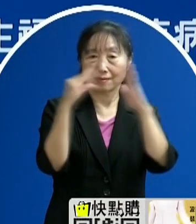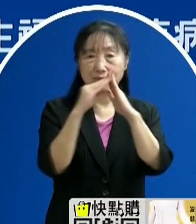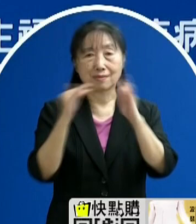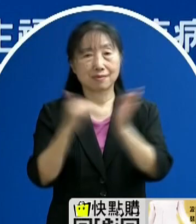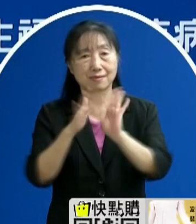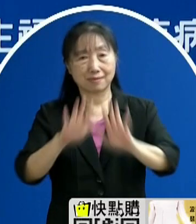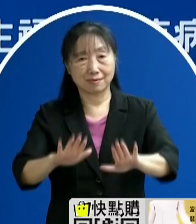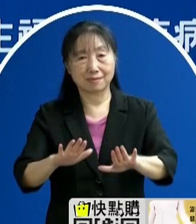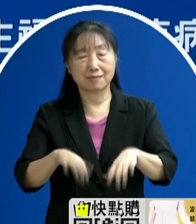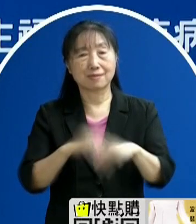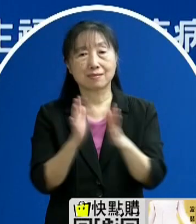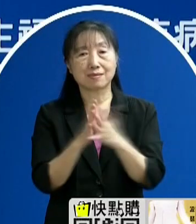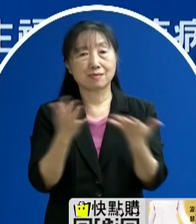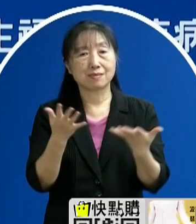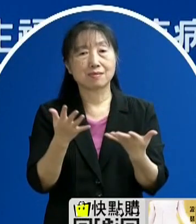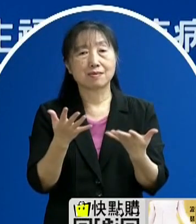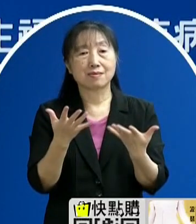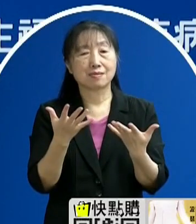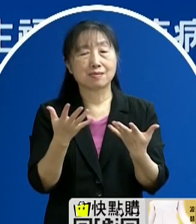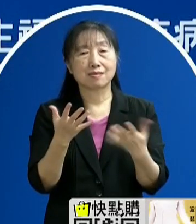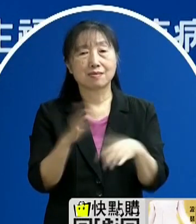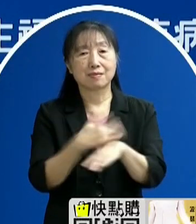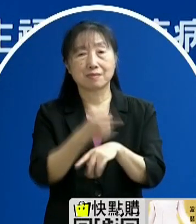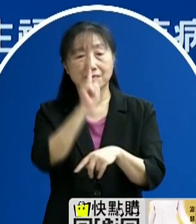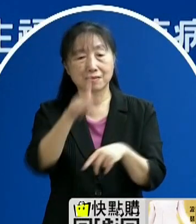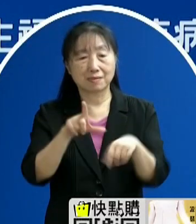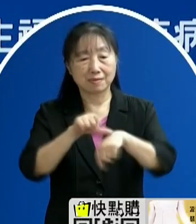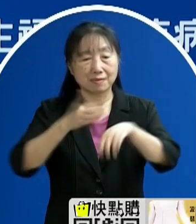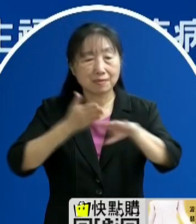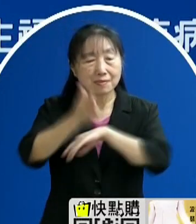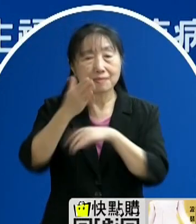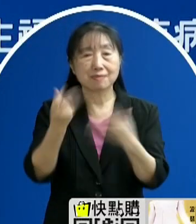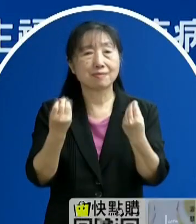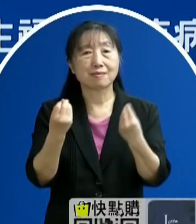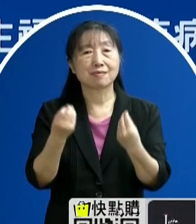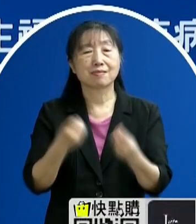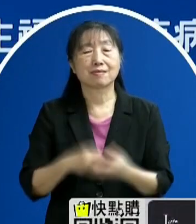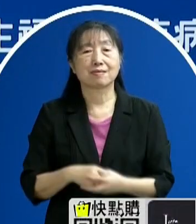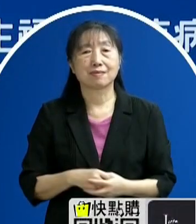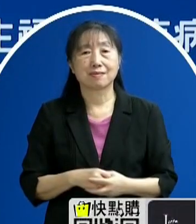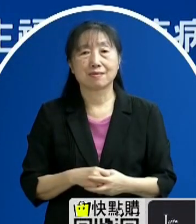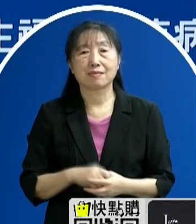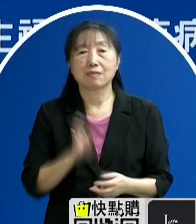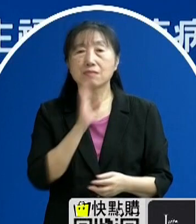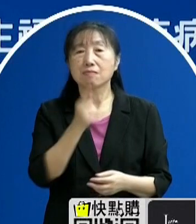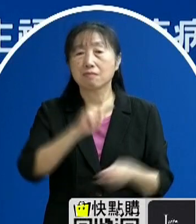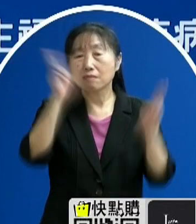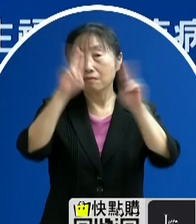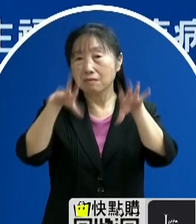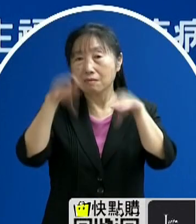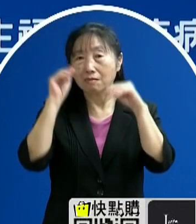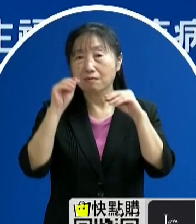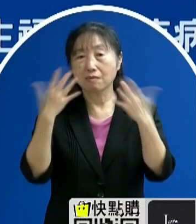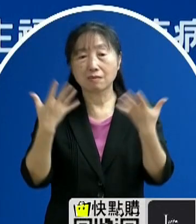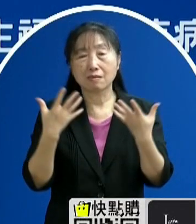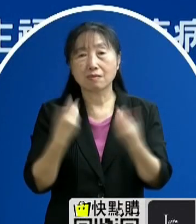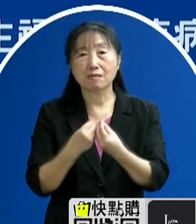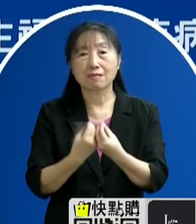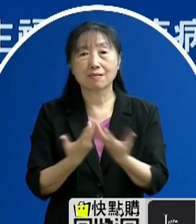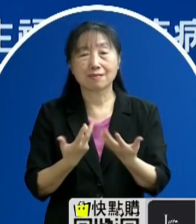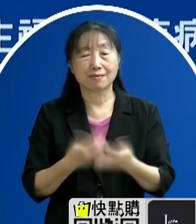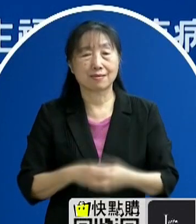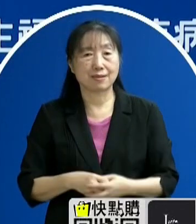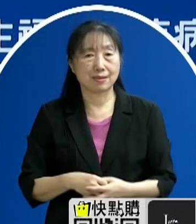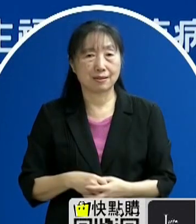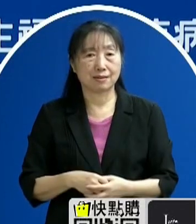到目前还没有这个疫苗超时的一些情况。那不过这个断电当然有一定的，如果